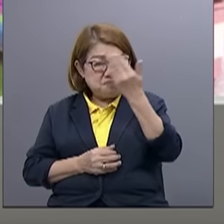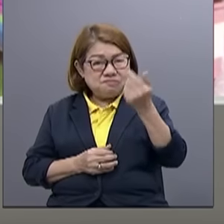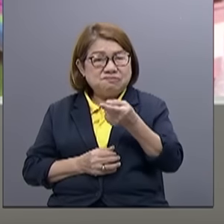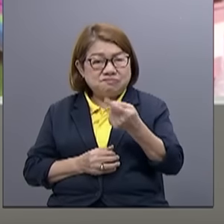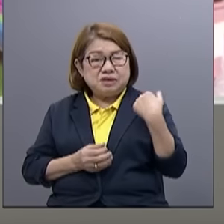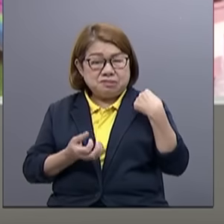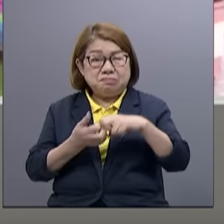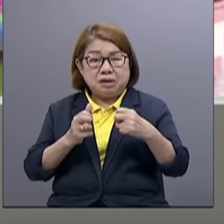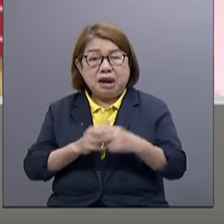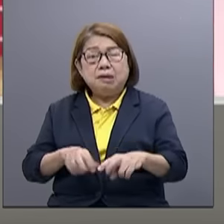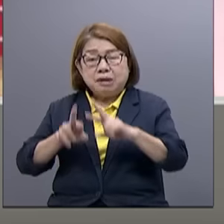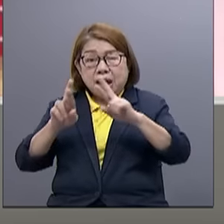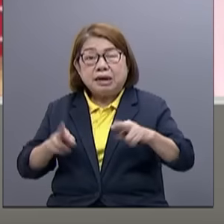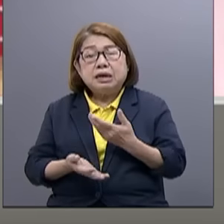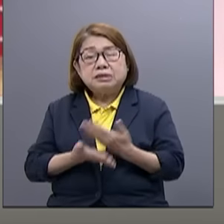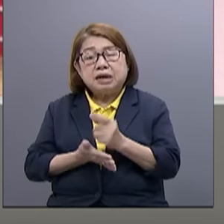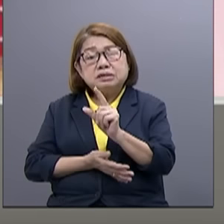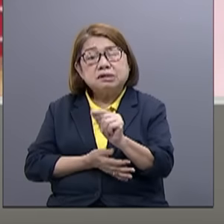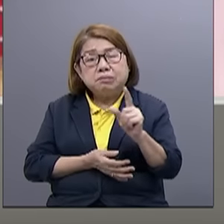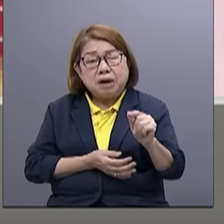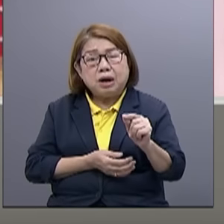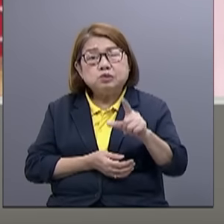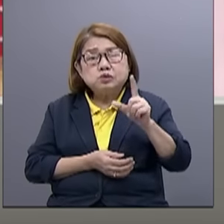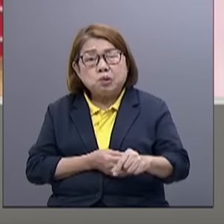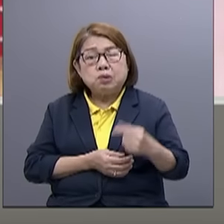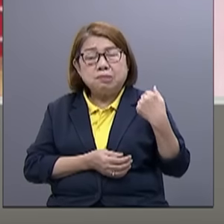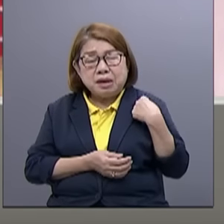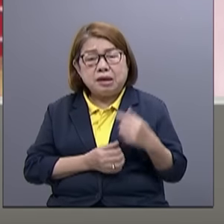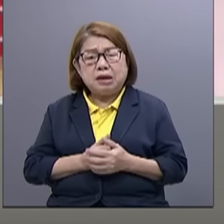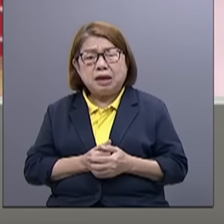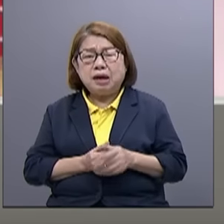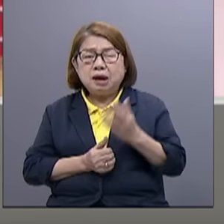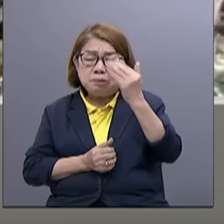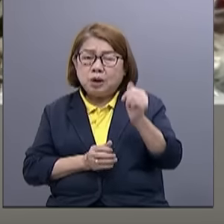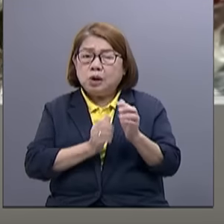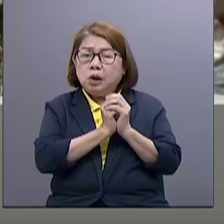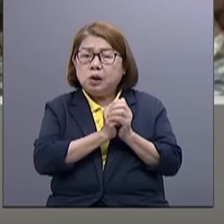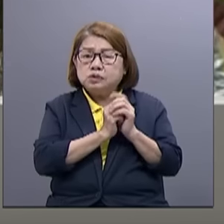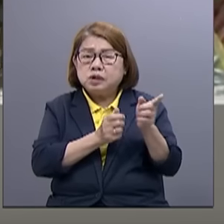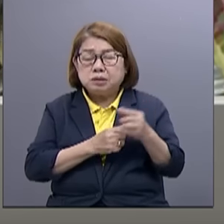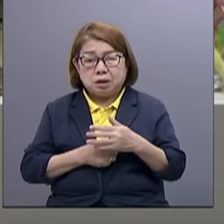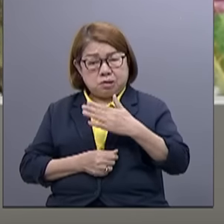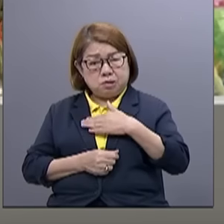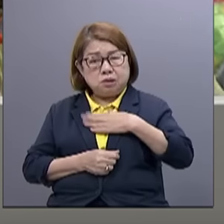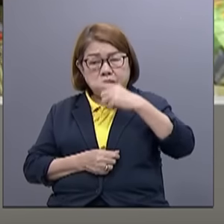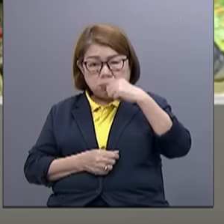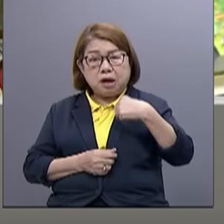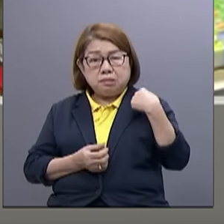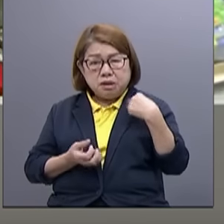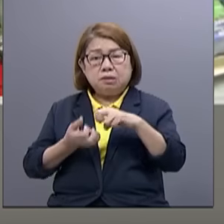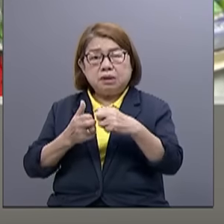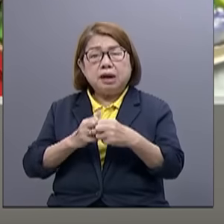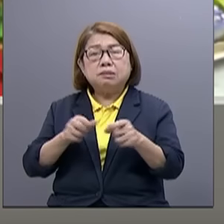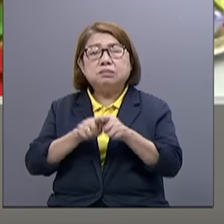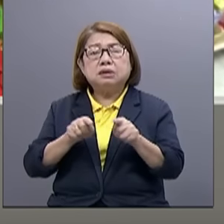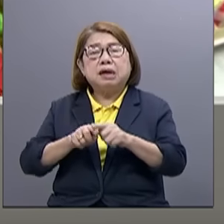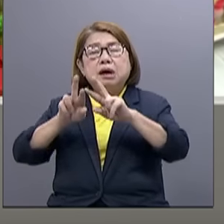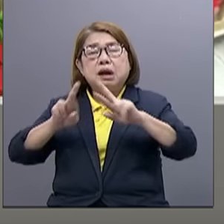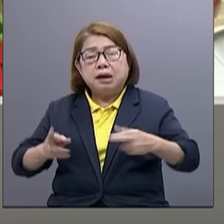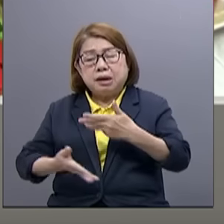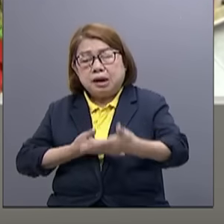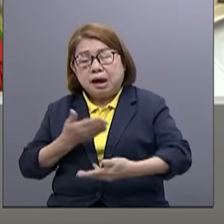านแล้วอะไรล่ะที่เรามองว่าจีนเป็นปัญหาแต่ไม่ได้มองว่าไทยเป็นปัญหาค่ะร้าน20บาทเนี่ยอ